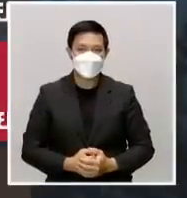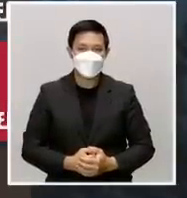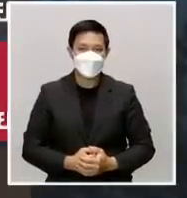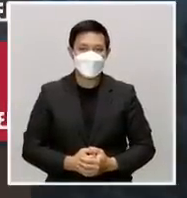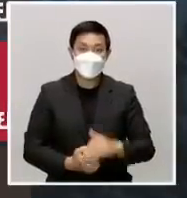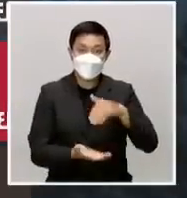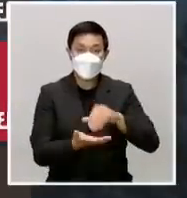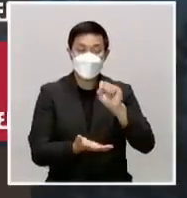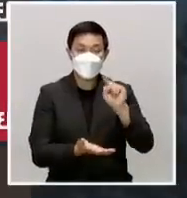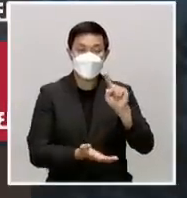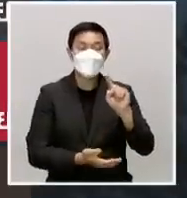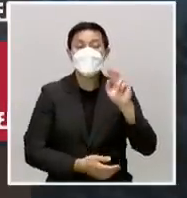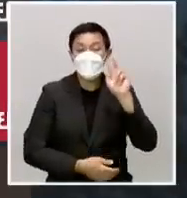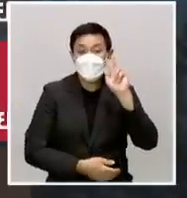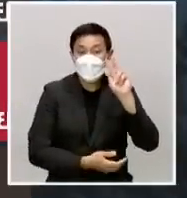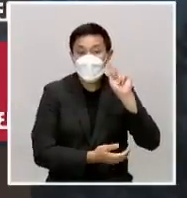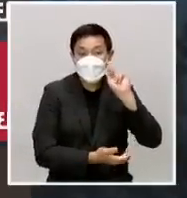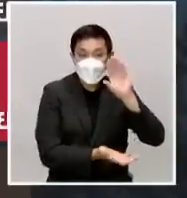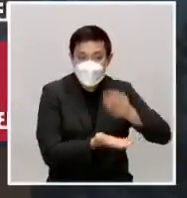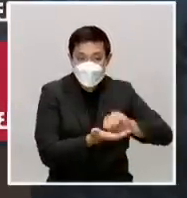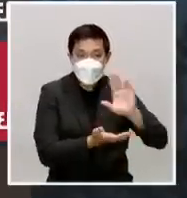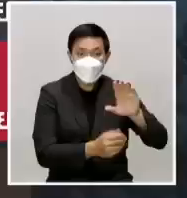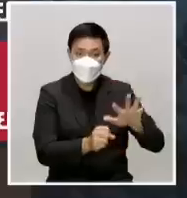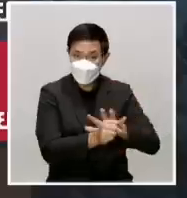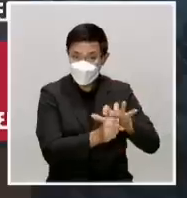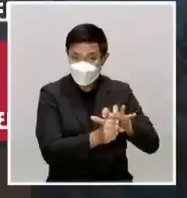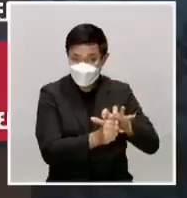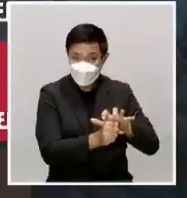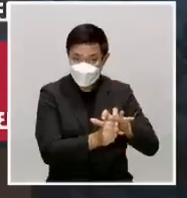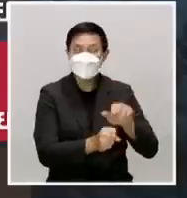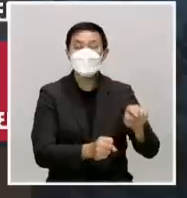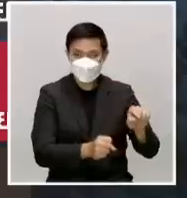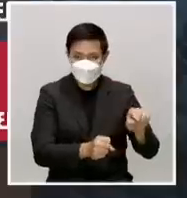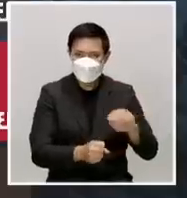ศูนย์ข้อมูลโควิด-19 รายงานว่าวันนี้มีผู้หายป่วยกลับบ้านได้เพิ่ม